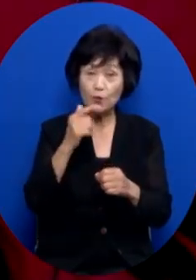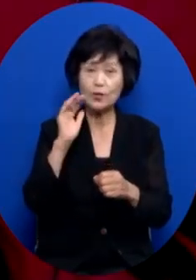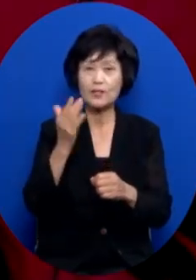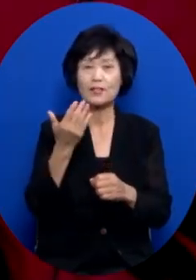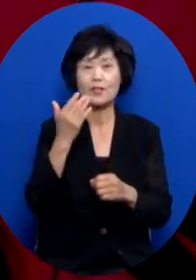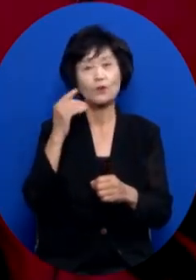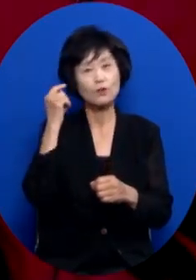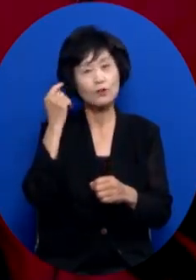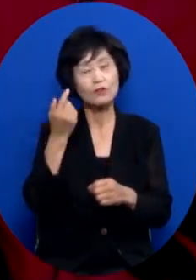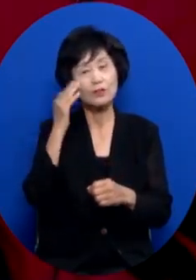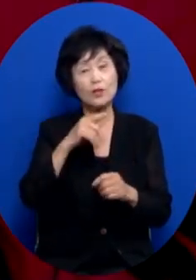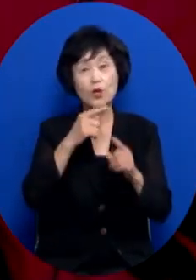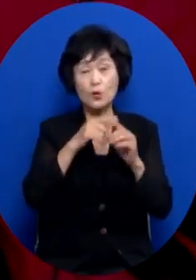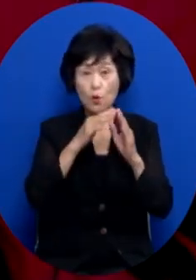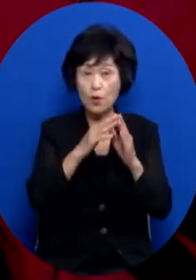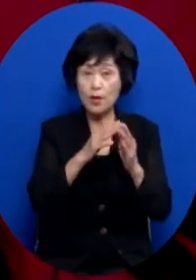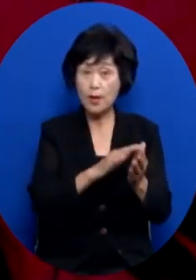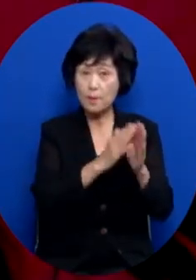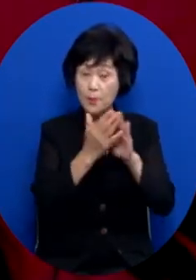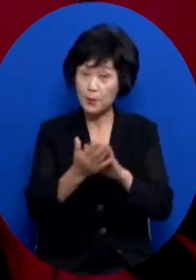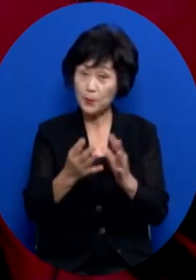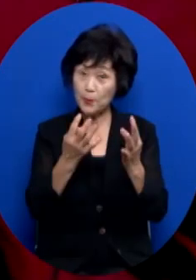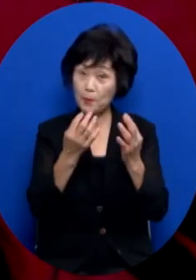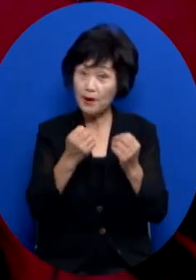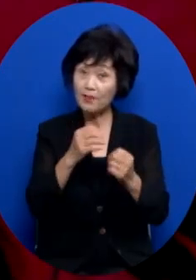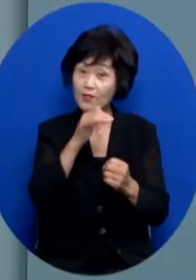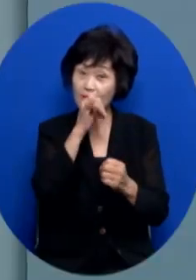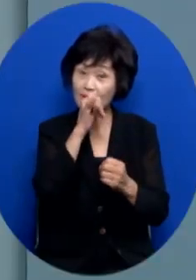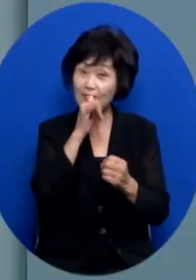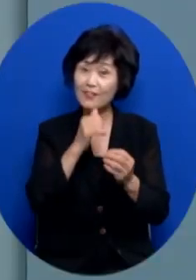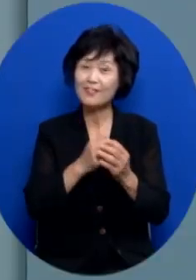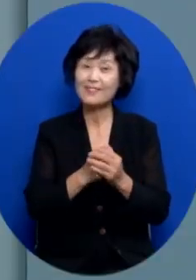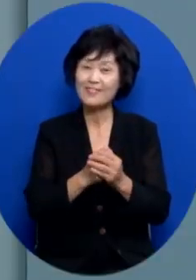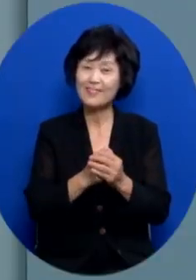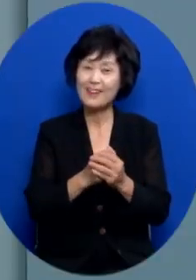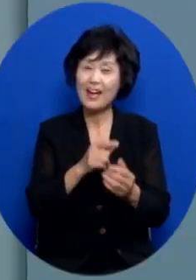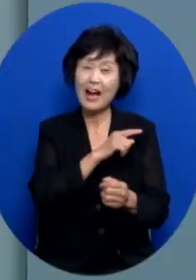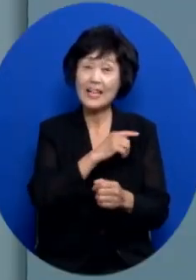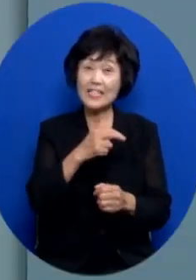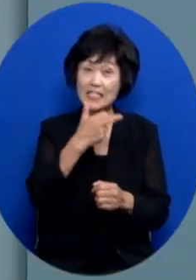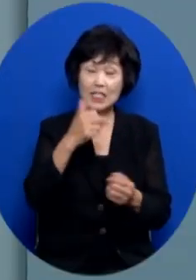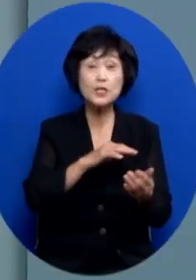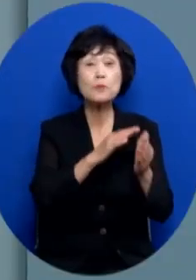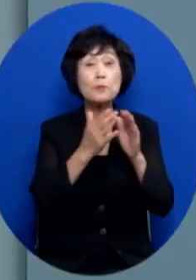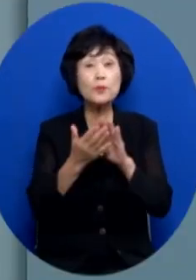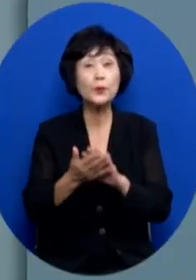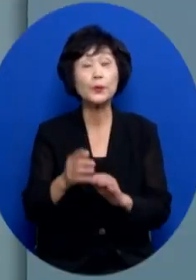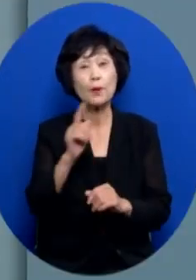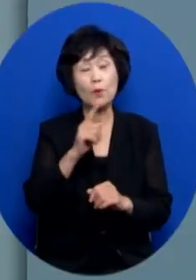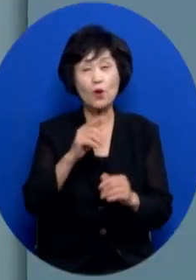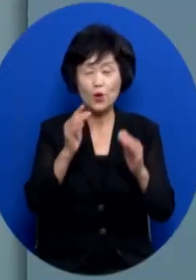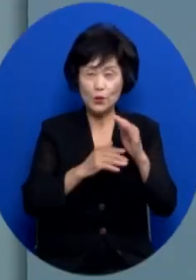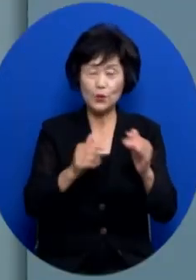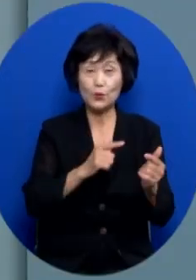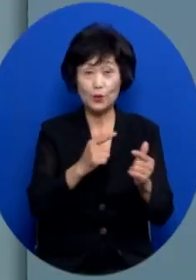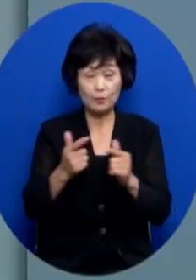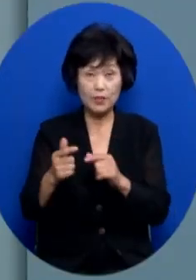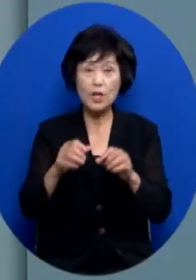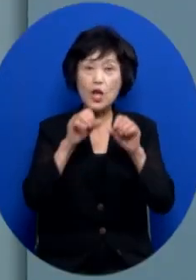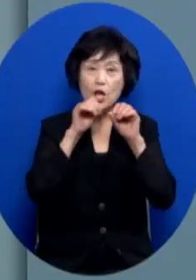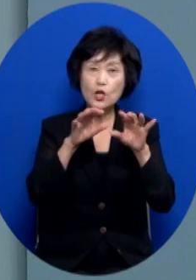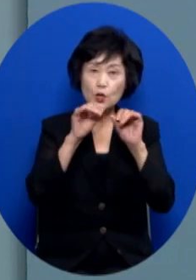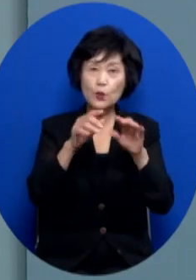. 교회역시많은변화를겪었을거라고생각합니다 .가장큰변화는우리 교인들